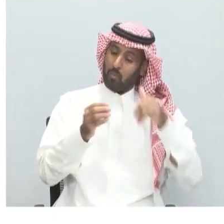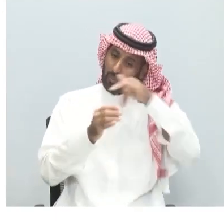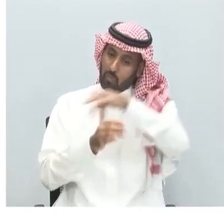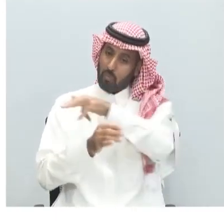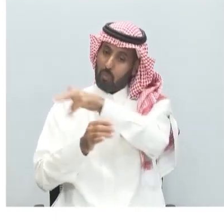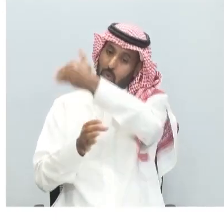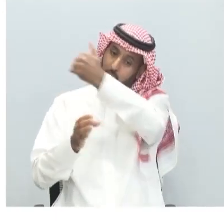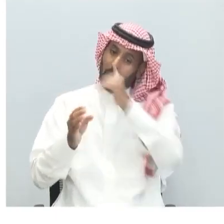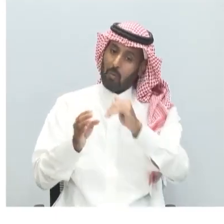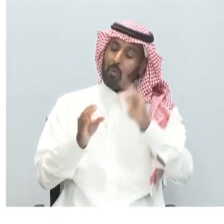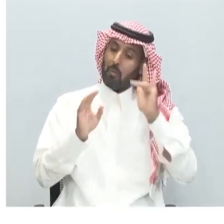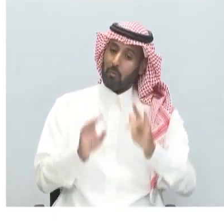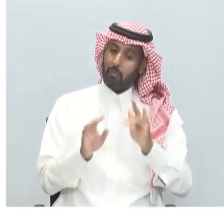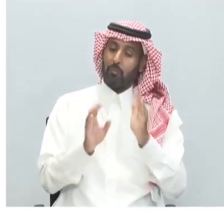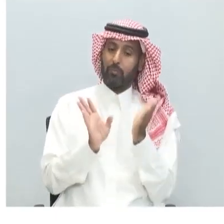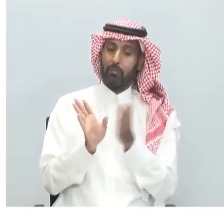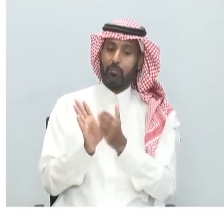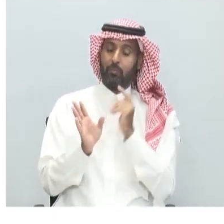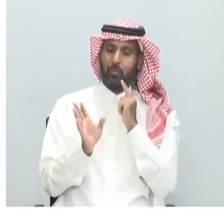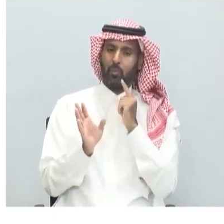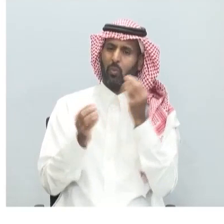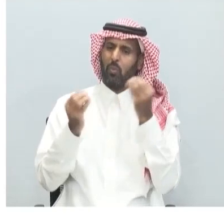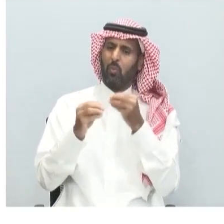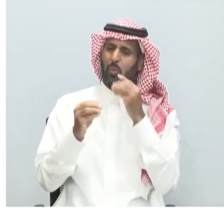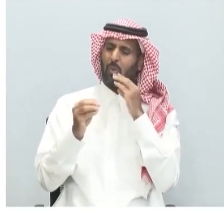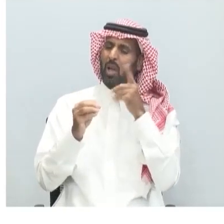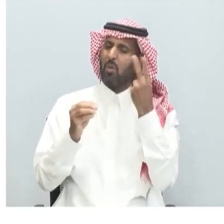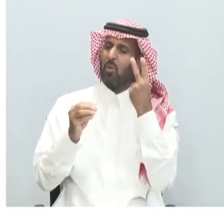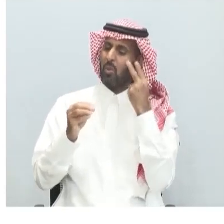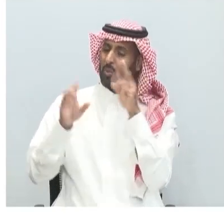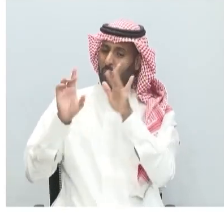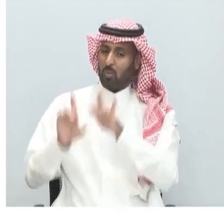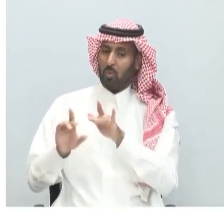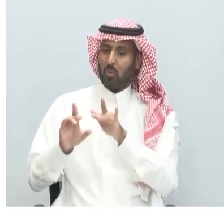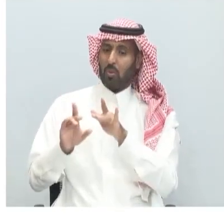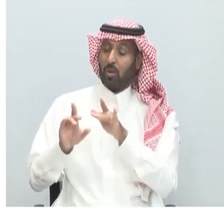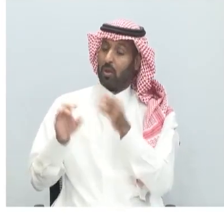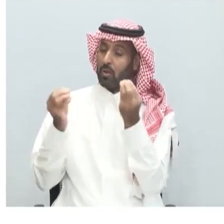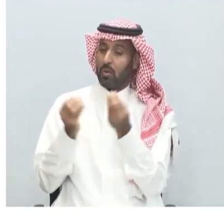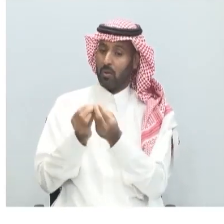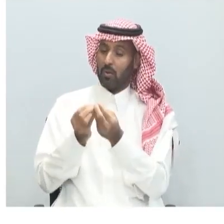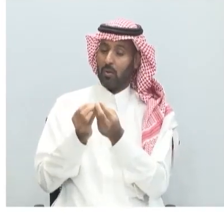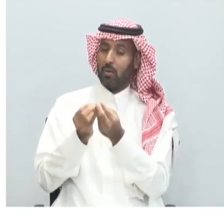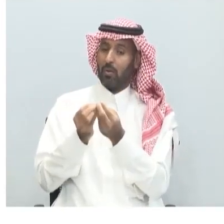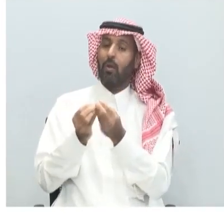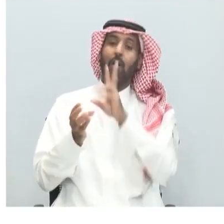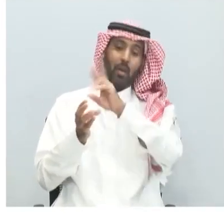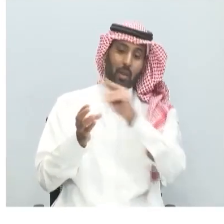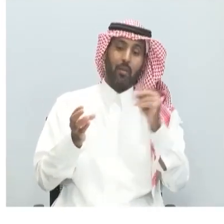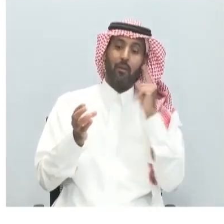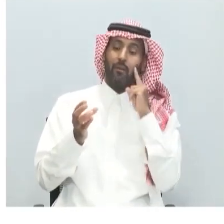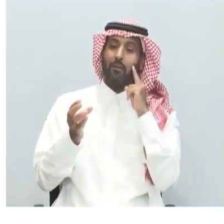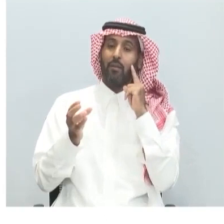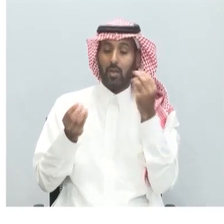نفس الكراسي احيانا تكون الكراسي الشخصين ثم يشاركونهم اذا بنفس الطريقه